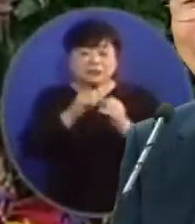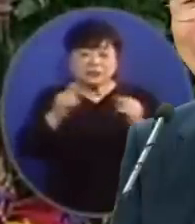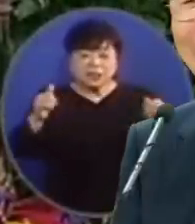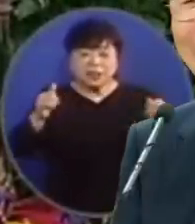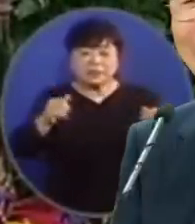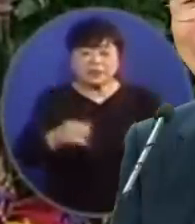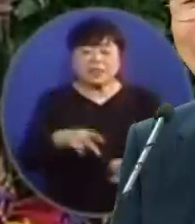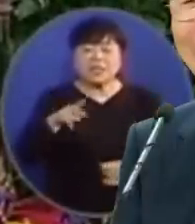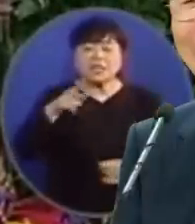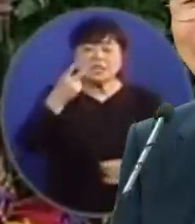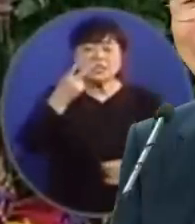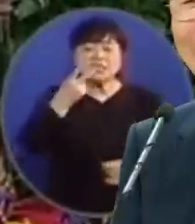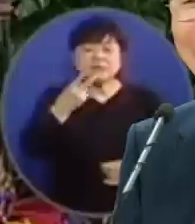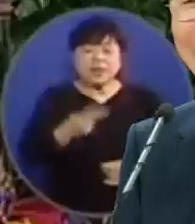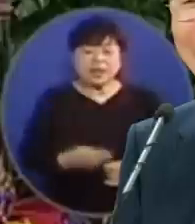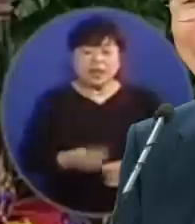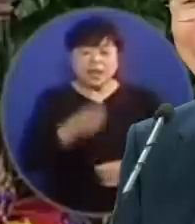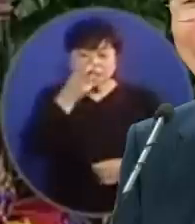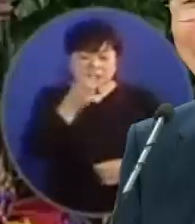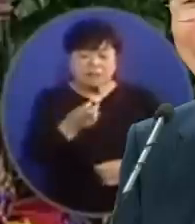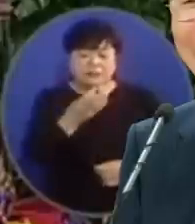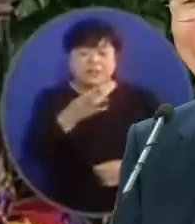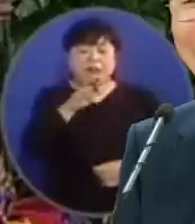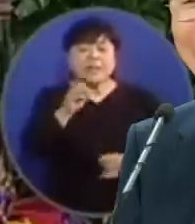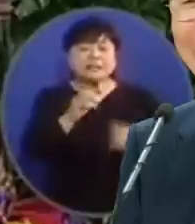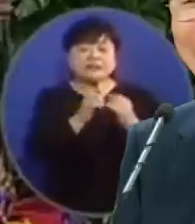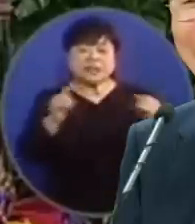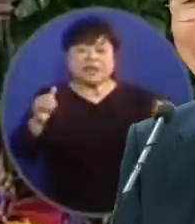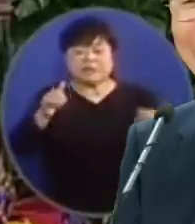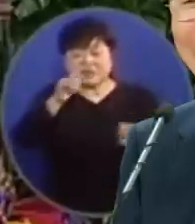인구가 234만 명이나 된다는 것입니다.